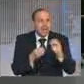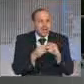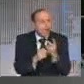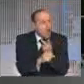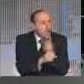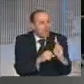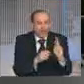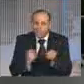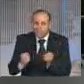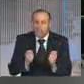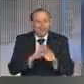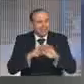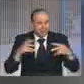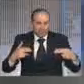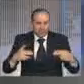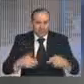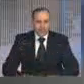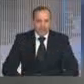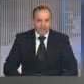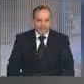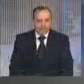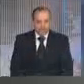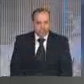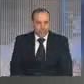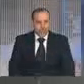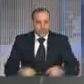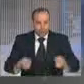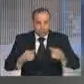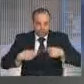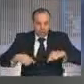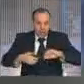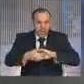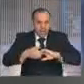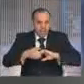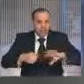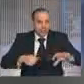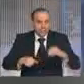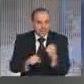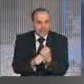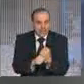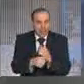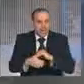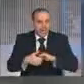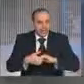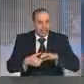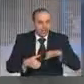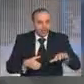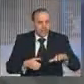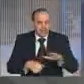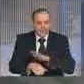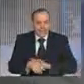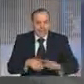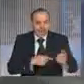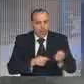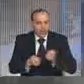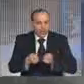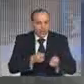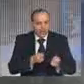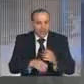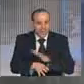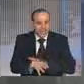العنف وتجلياته عقد الاتحاد الجهوي للشغل والاتحاد الجهوي للصناعه والتجاره